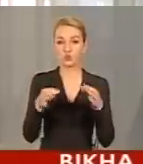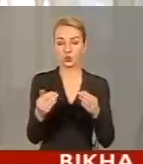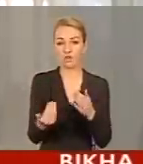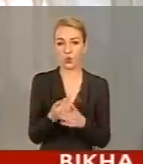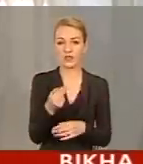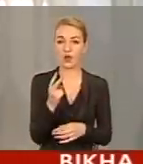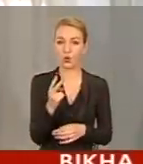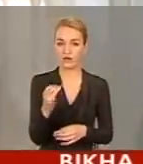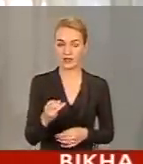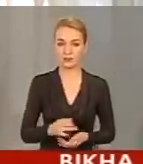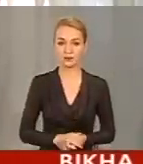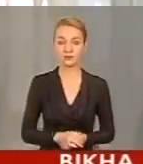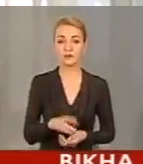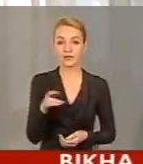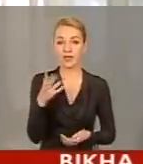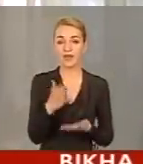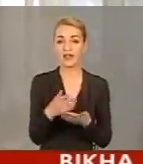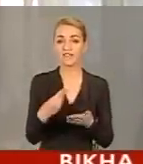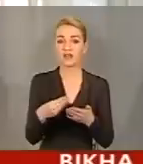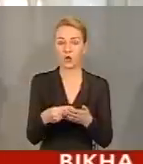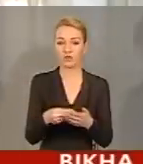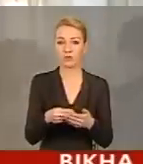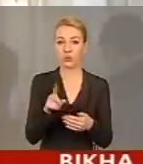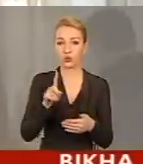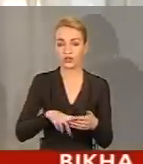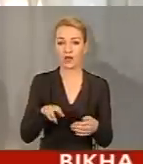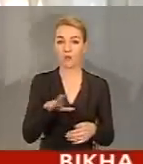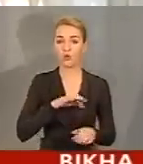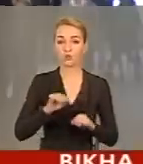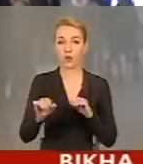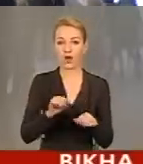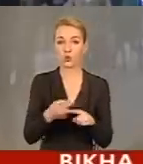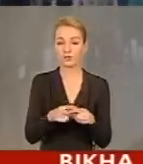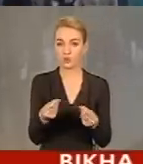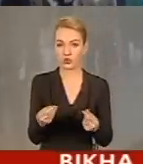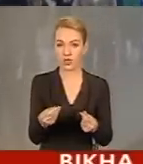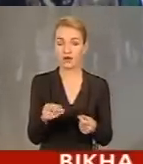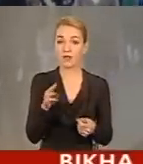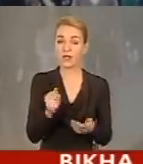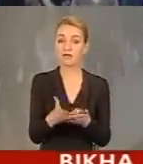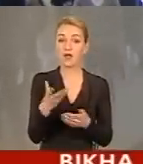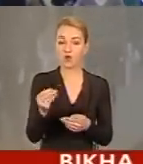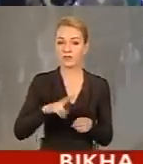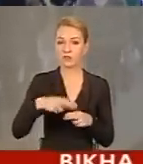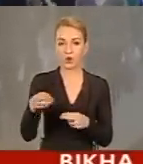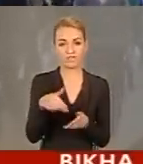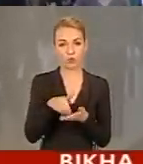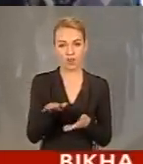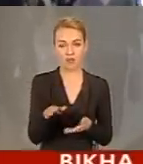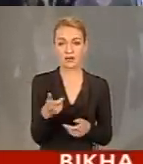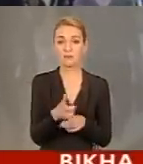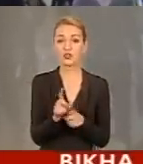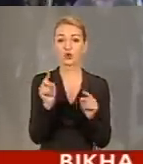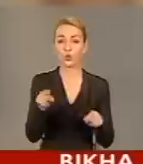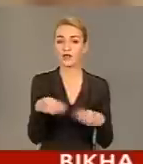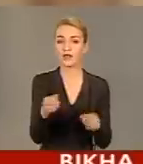Каховки. Я дійсно є фінансовий поручитель по цьому кредиту. Я був розпорядником цих грошей. Та сплачувати борг Вінник відмовляється. Більше